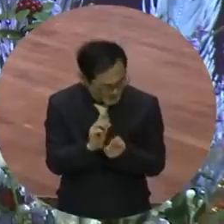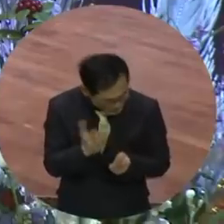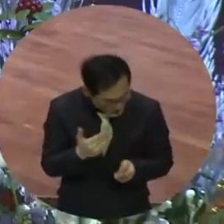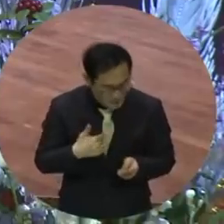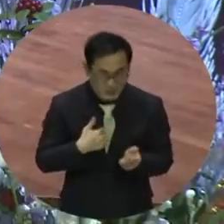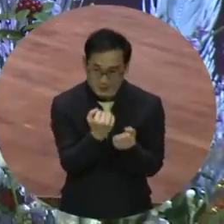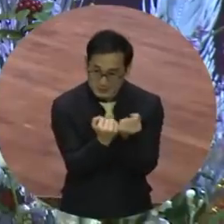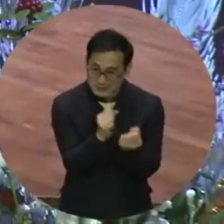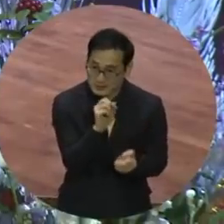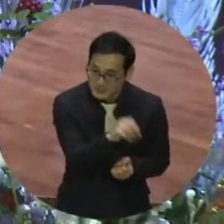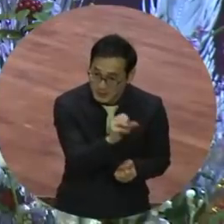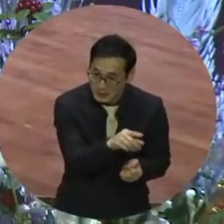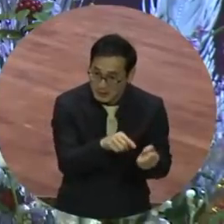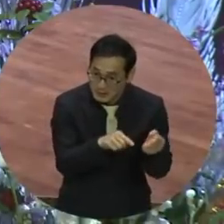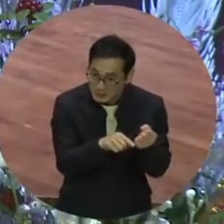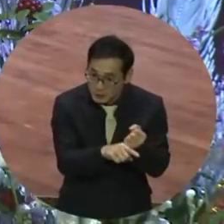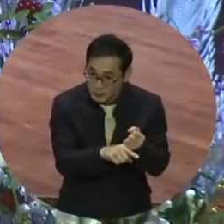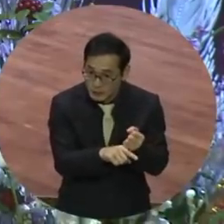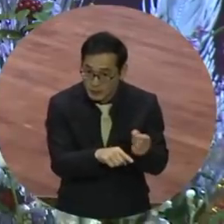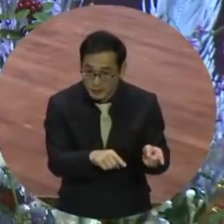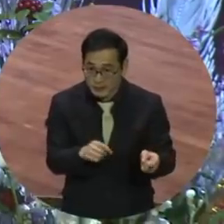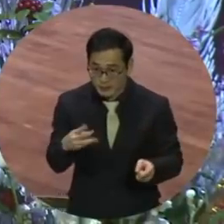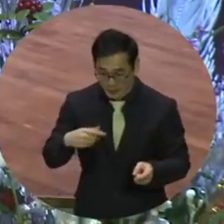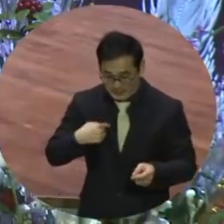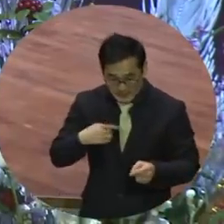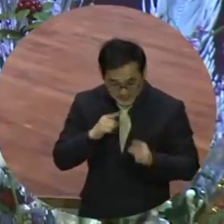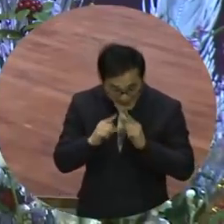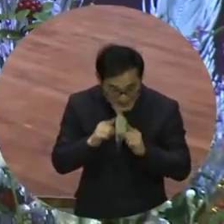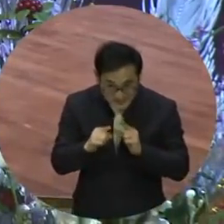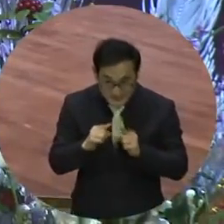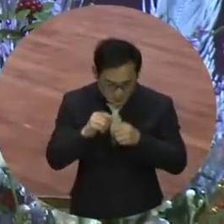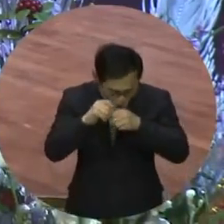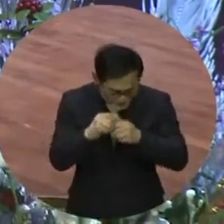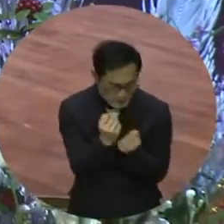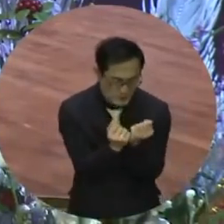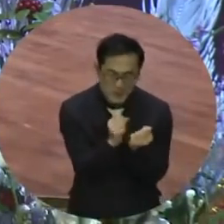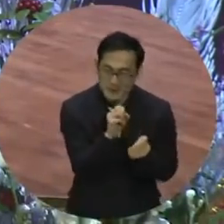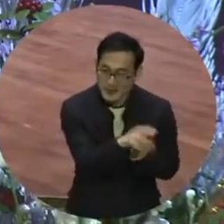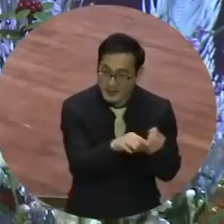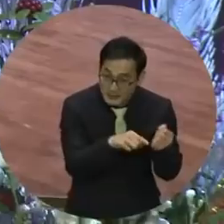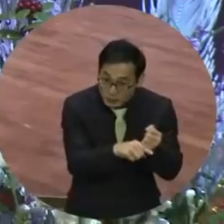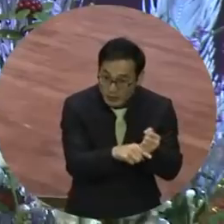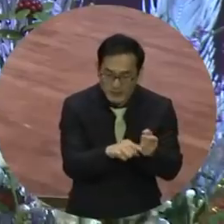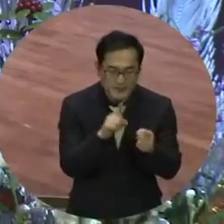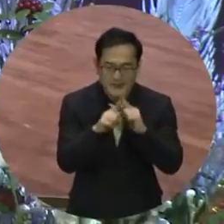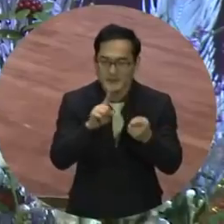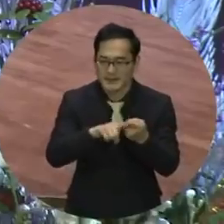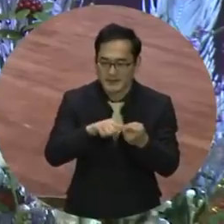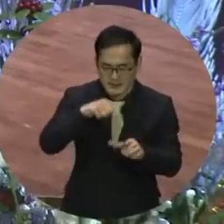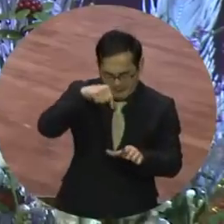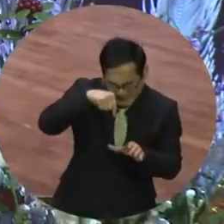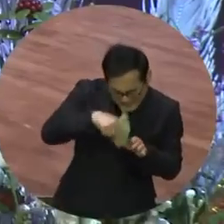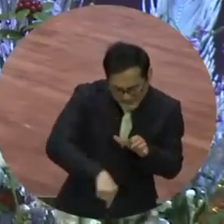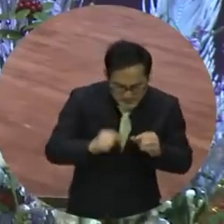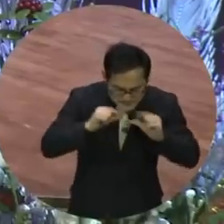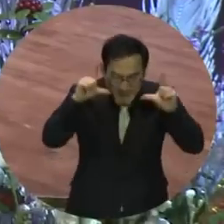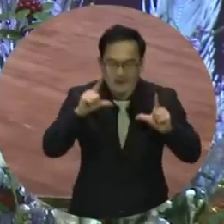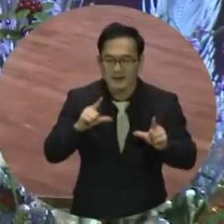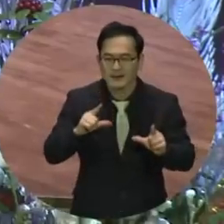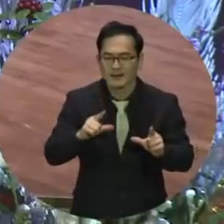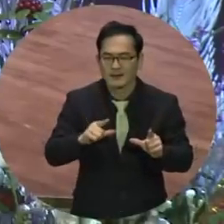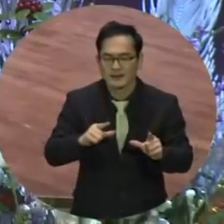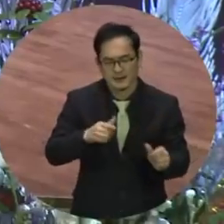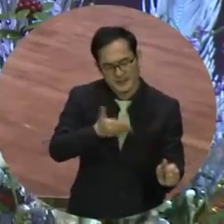믿음의 눈을 가지라는 것입니다. 말씀에 대해서 올바른 믿음의 눈, 이게 열려야 돼. 지금 눈앞에 일어나는 여러